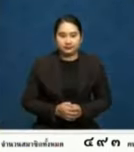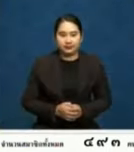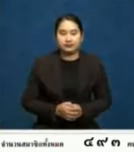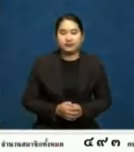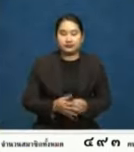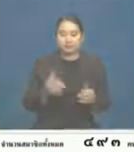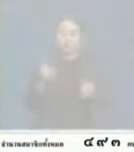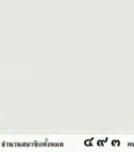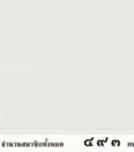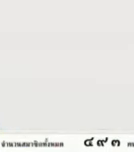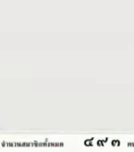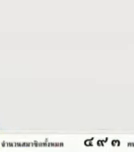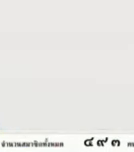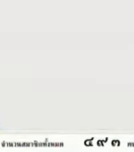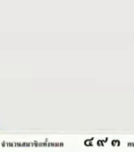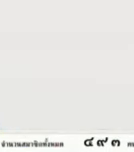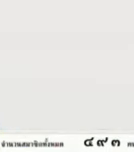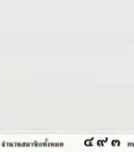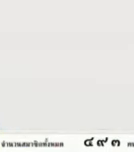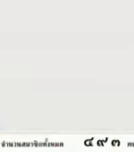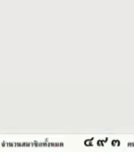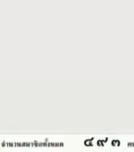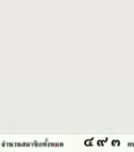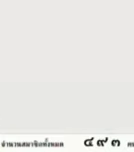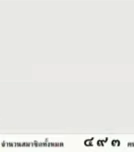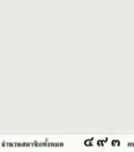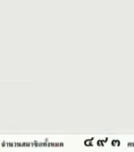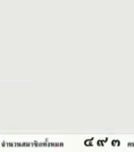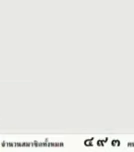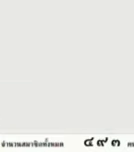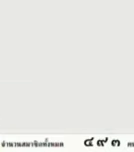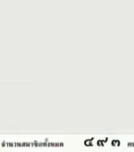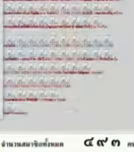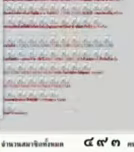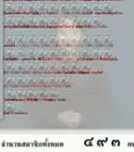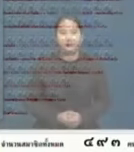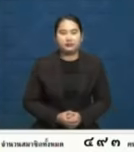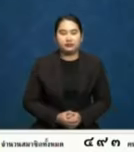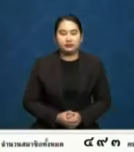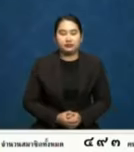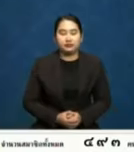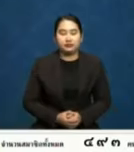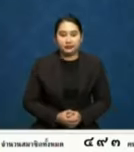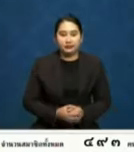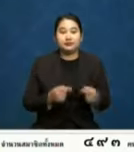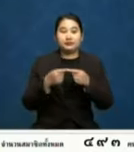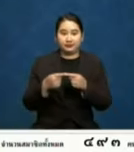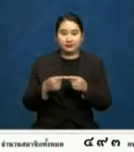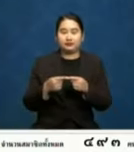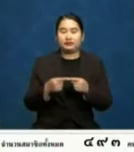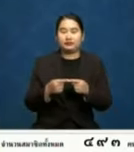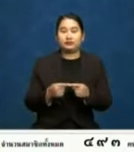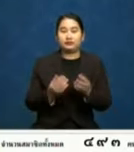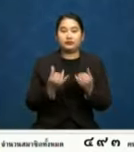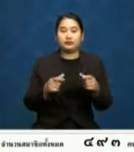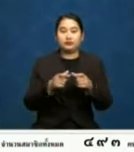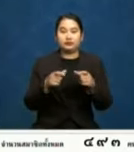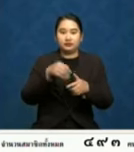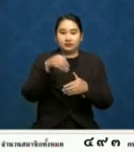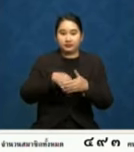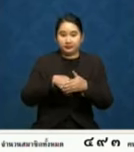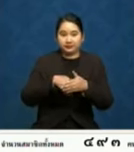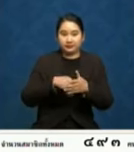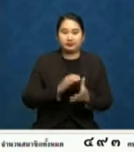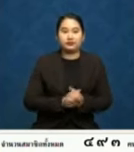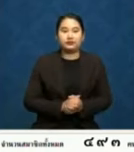จำนวนผู้เข้าร่วมประชุม 438ท่านนะครับครบองค์ประชุมนะครับต่อไปเชิญท่านสมาชิกใช้เสียงเอ่อใช้